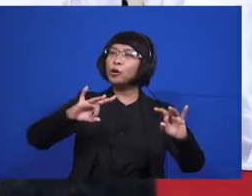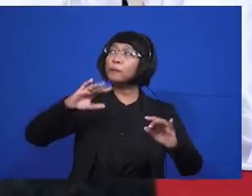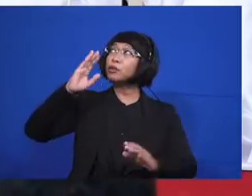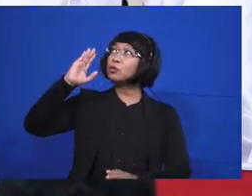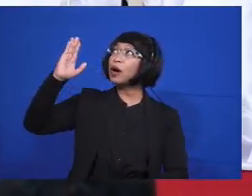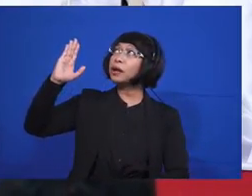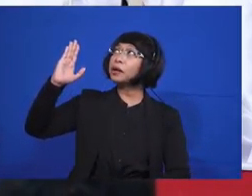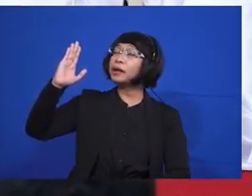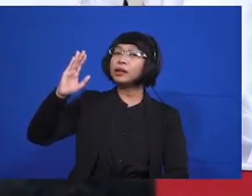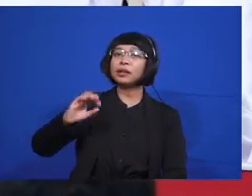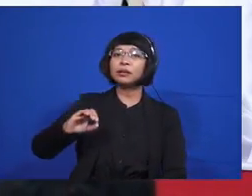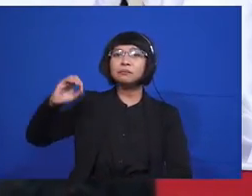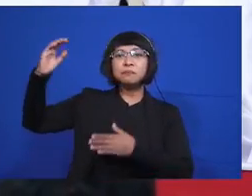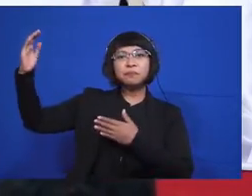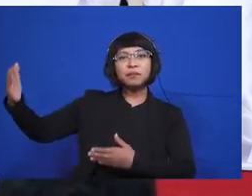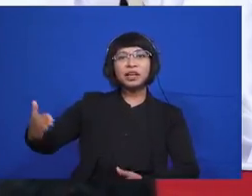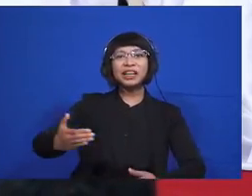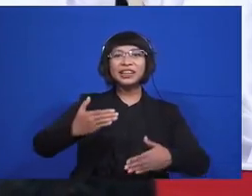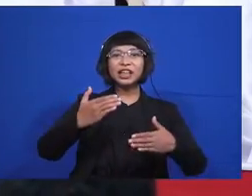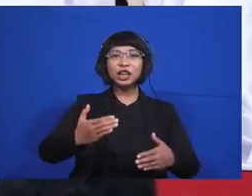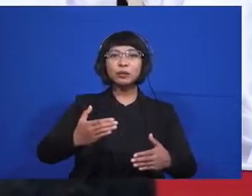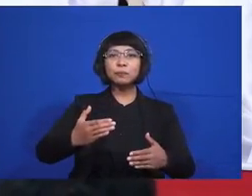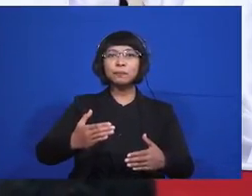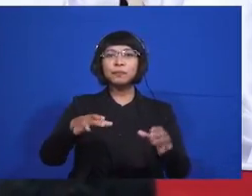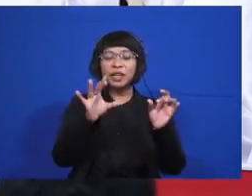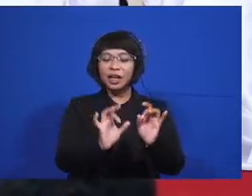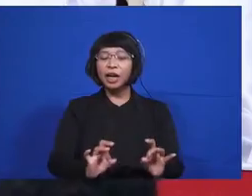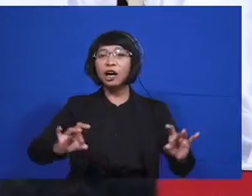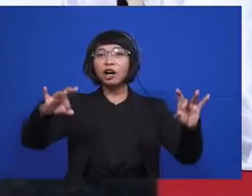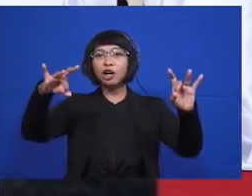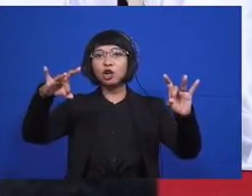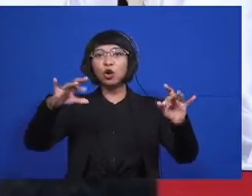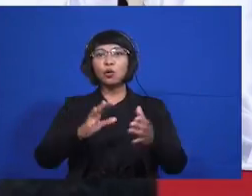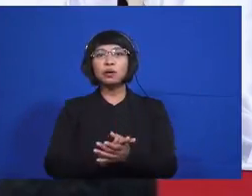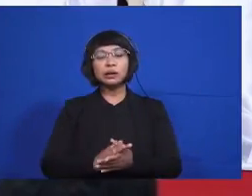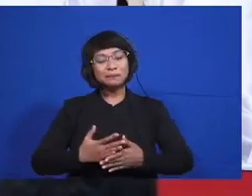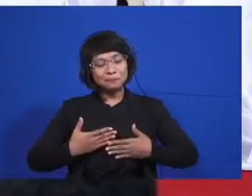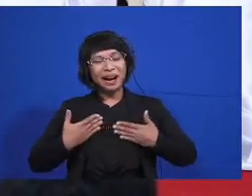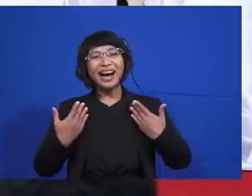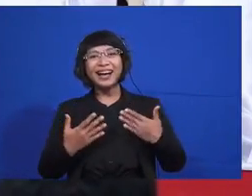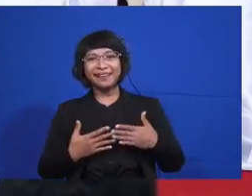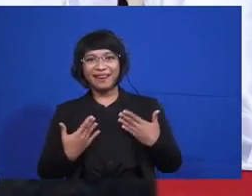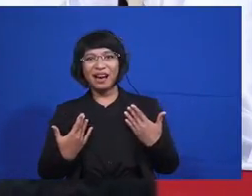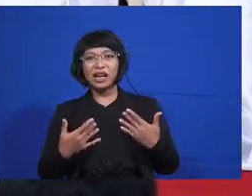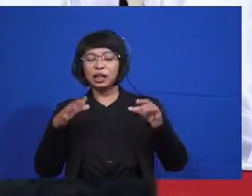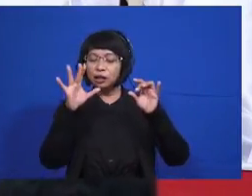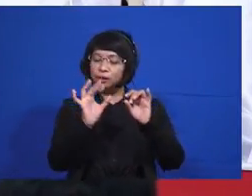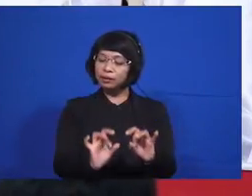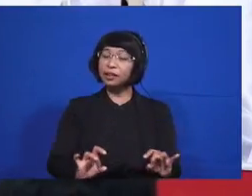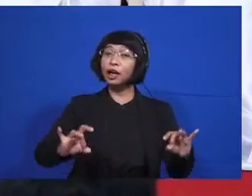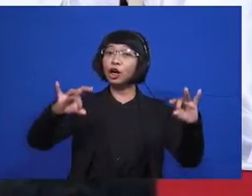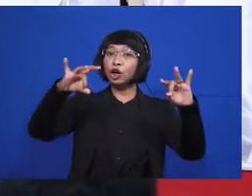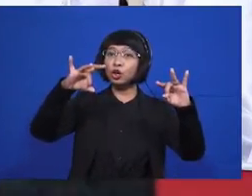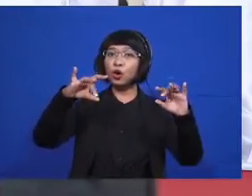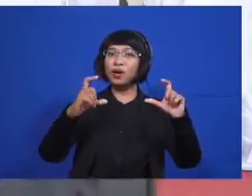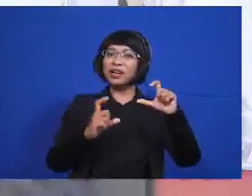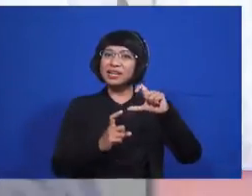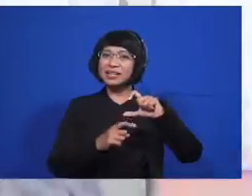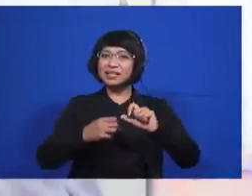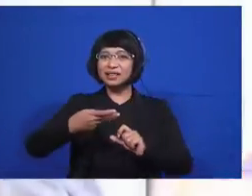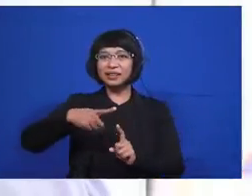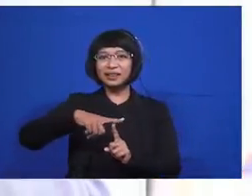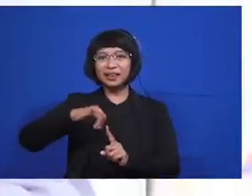saya roh kebahagiaan, roh cinta kasih, roh kesetiaan, roh